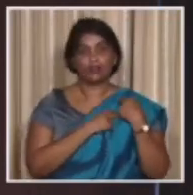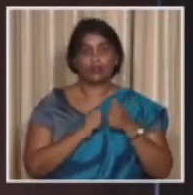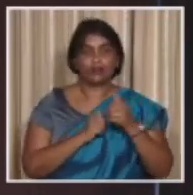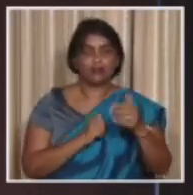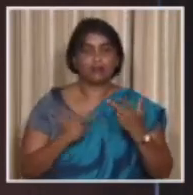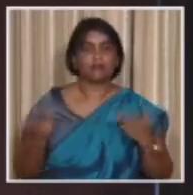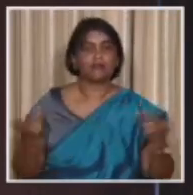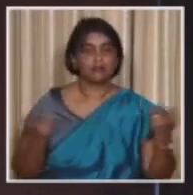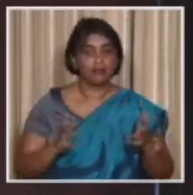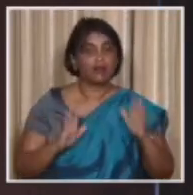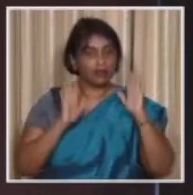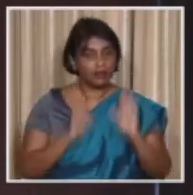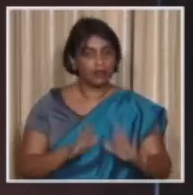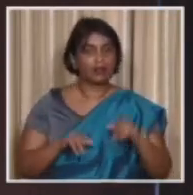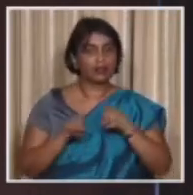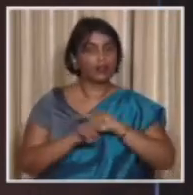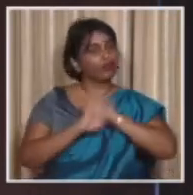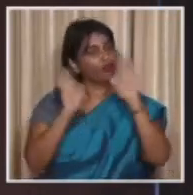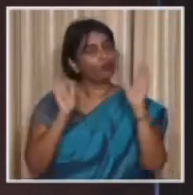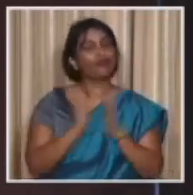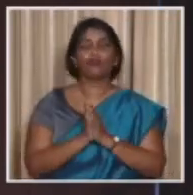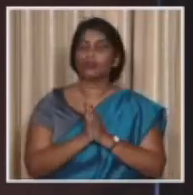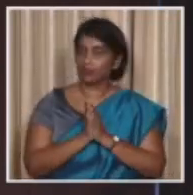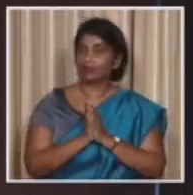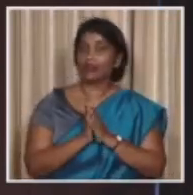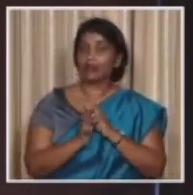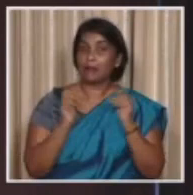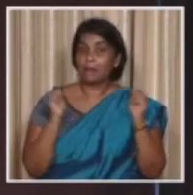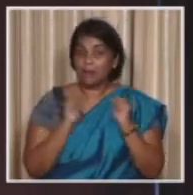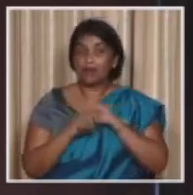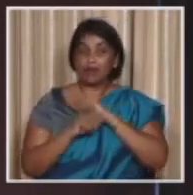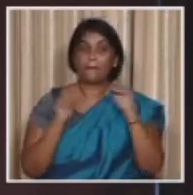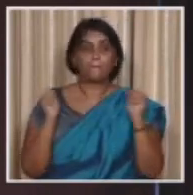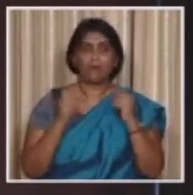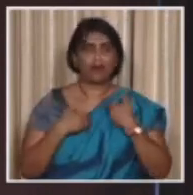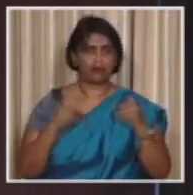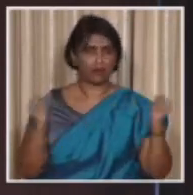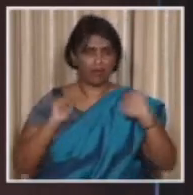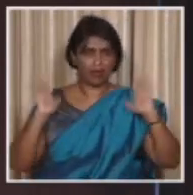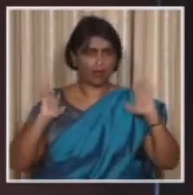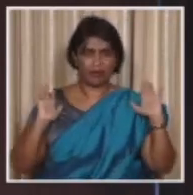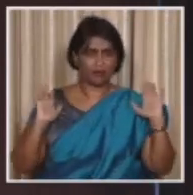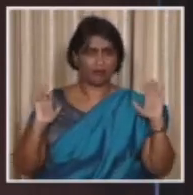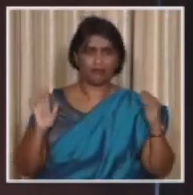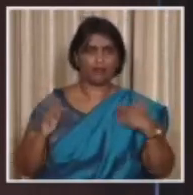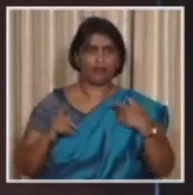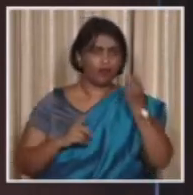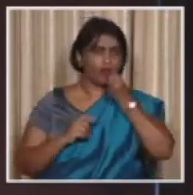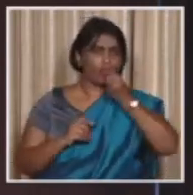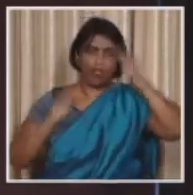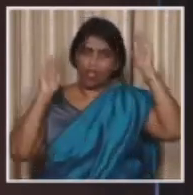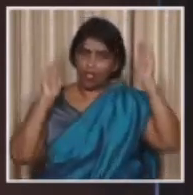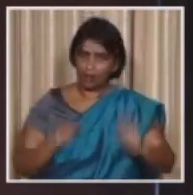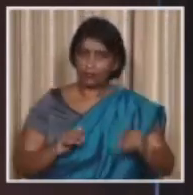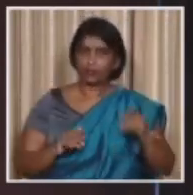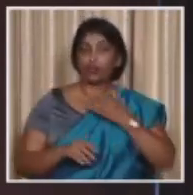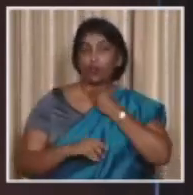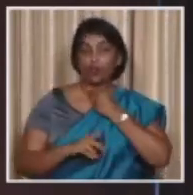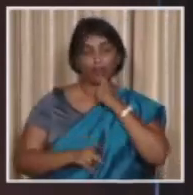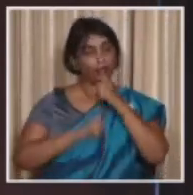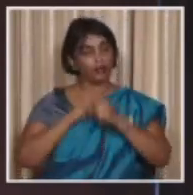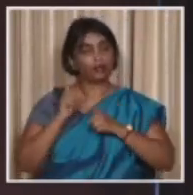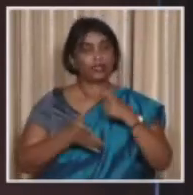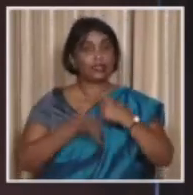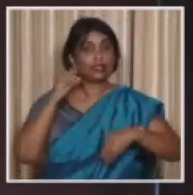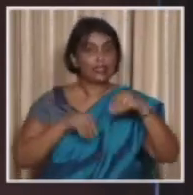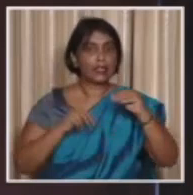බැරි හින්දා. ඒ නිසා ටොයියයි බයියයි කයියයි තමයි බය. අපි බය නැහැ. දැන් බඩු මිල අඩු වුණා කියලා බොරුවට කය ගැහුවට